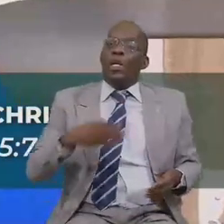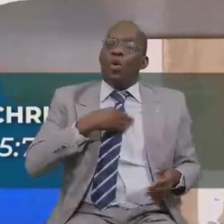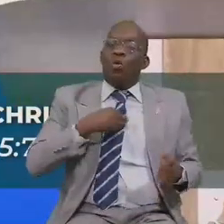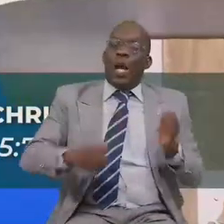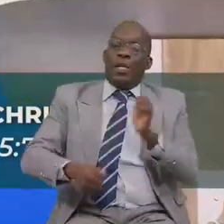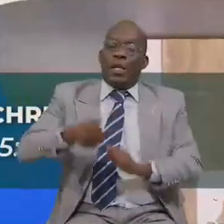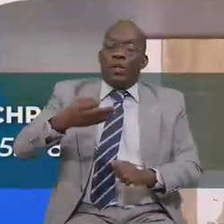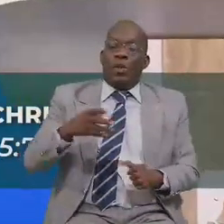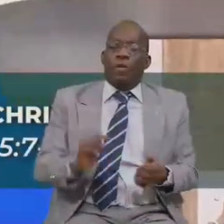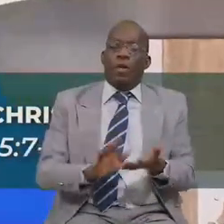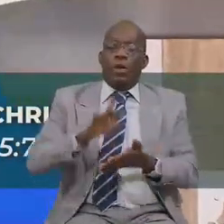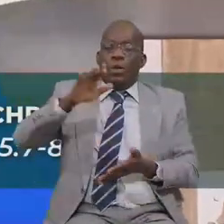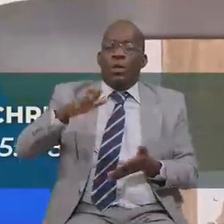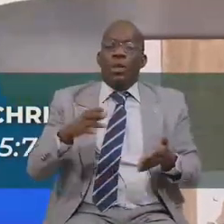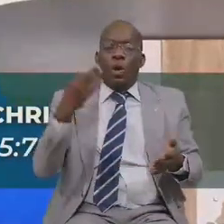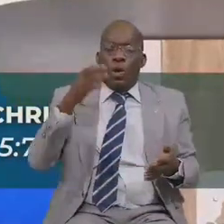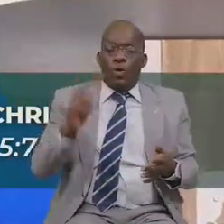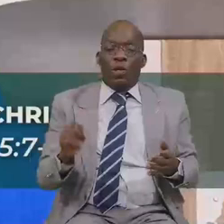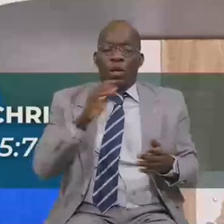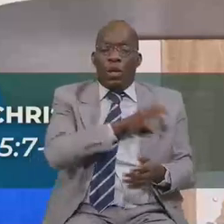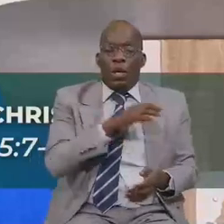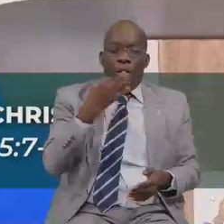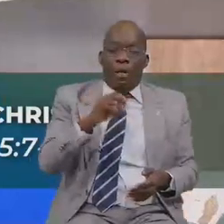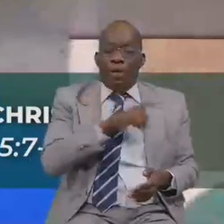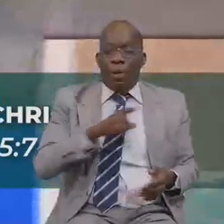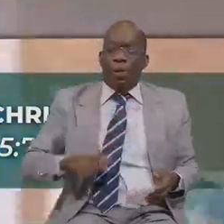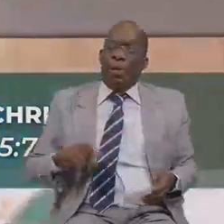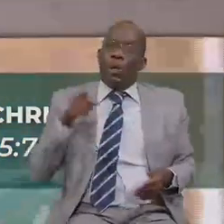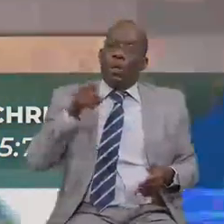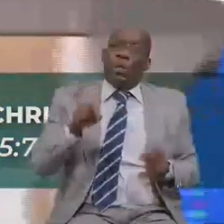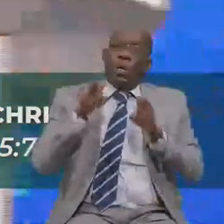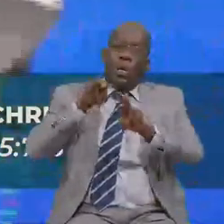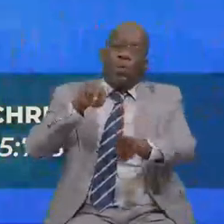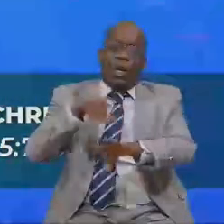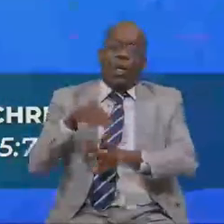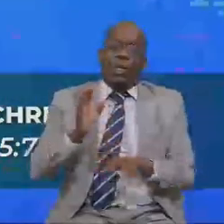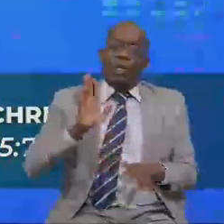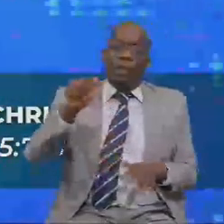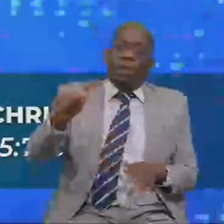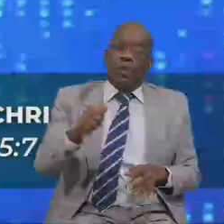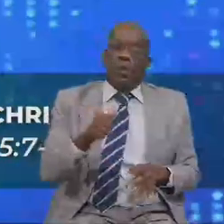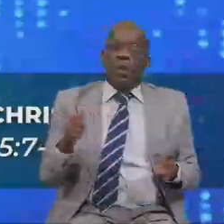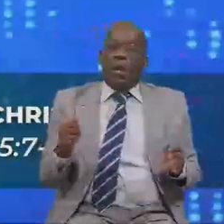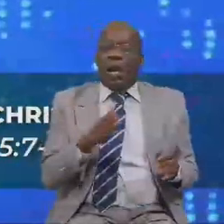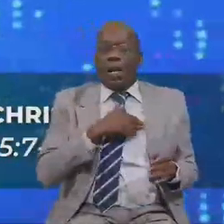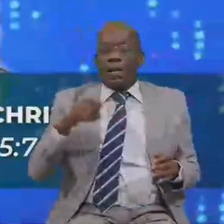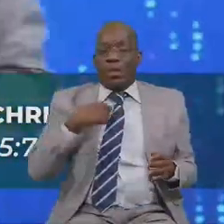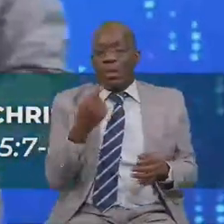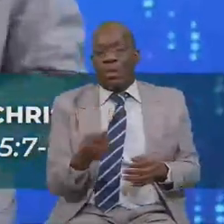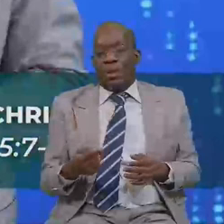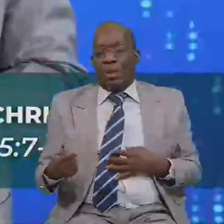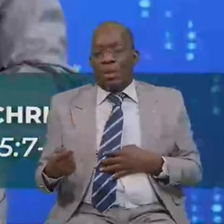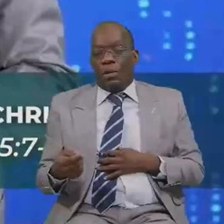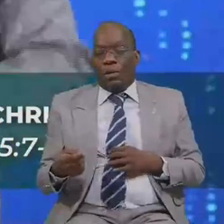la pureté du Seigneur plus blanche que la neige. Il s'est regardé en se comparant au Seigneur. Il a dit, malheur